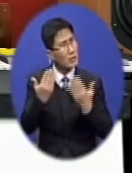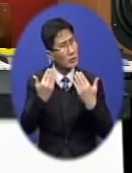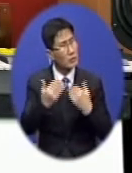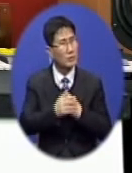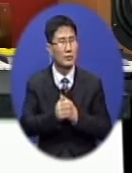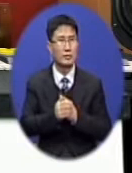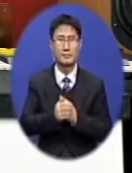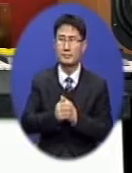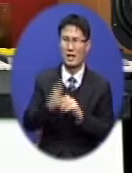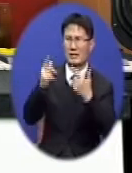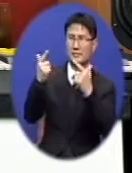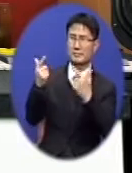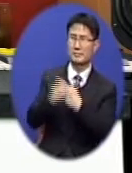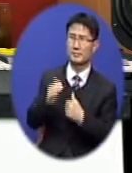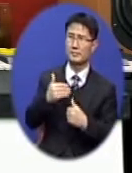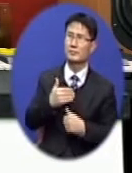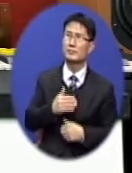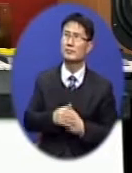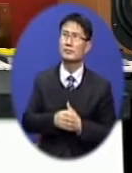계셨었어요? 예, 아니요. 그저